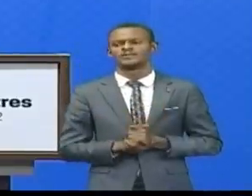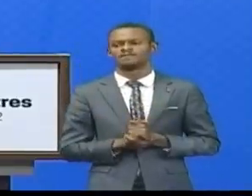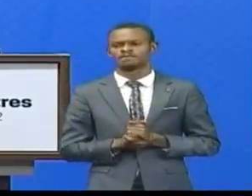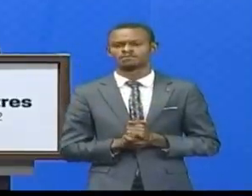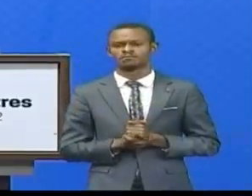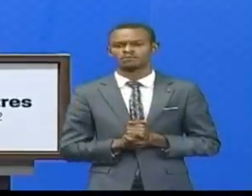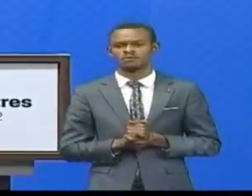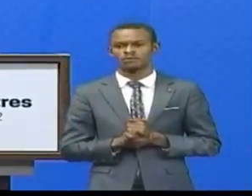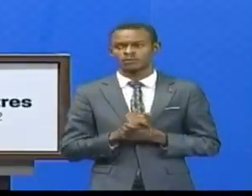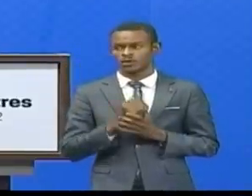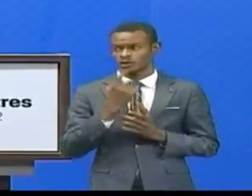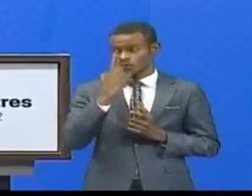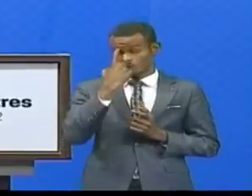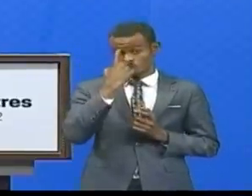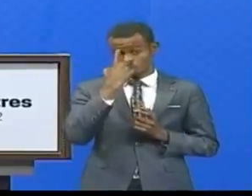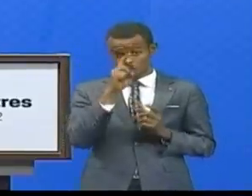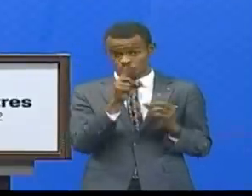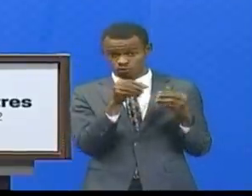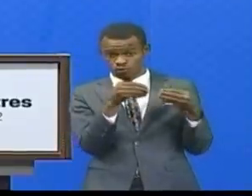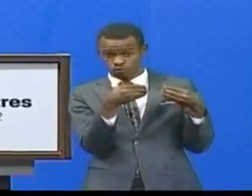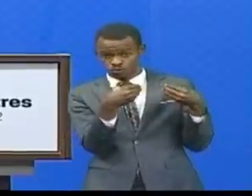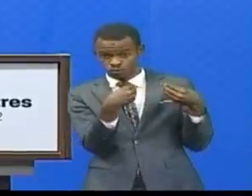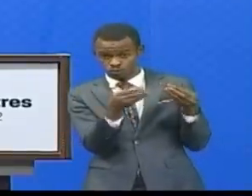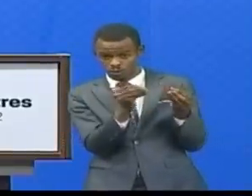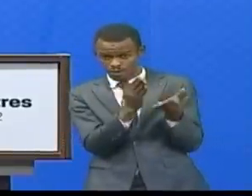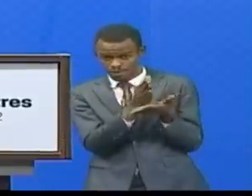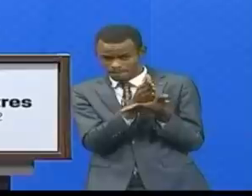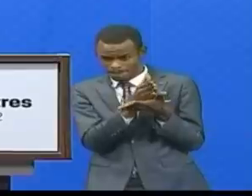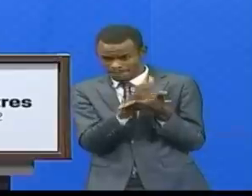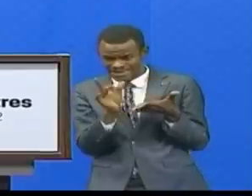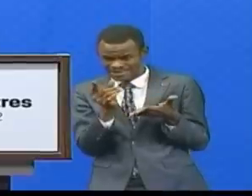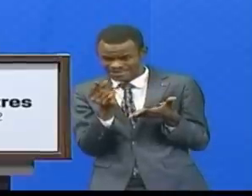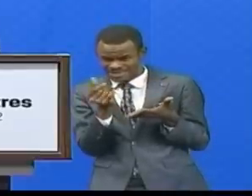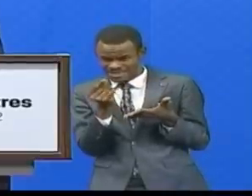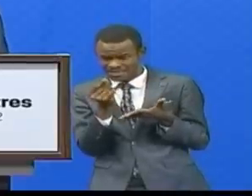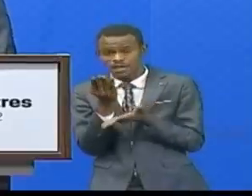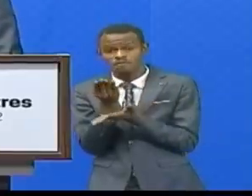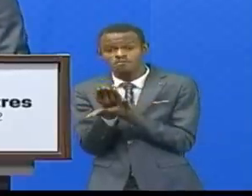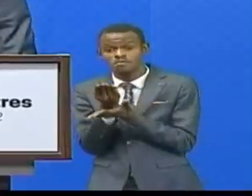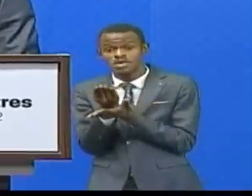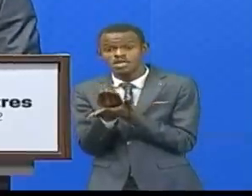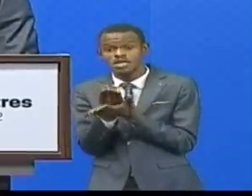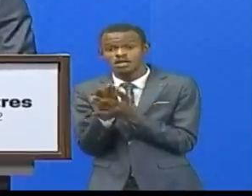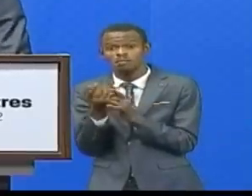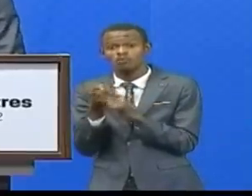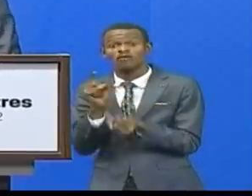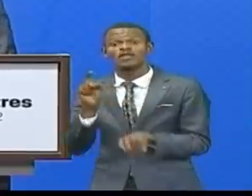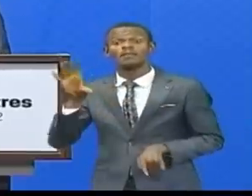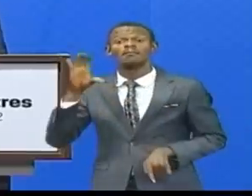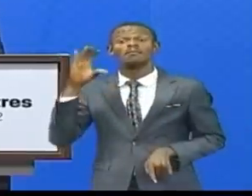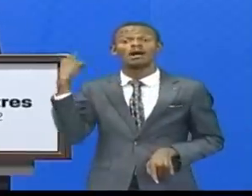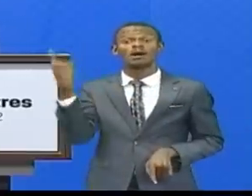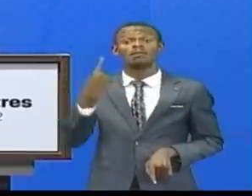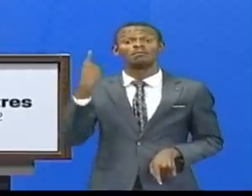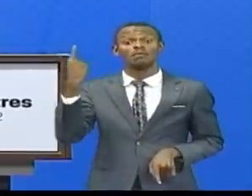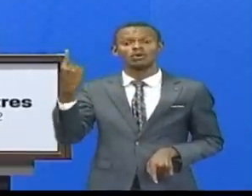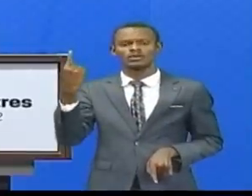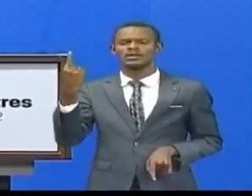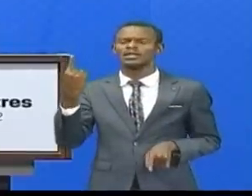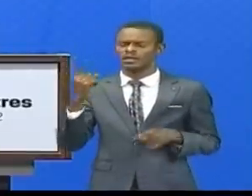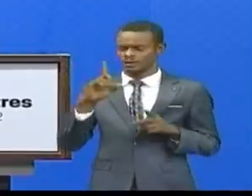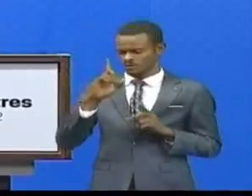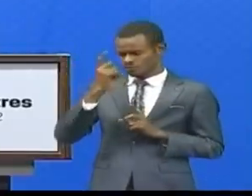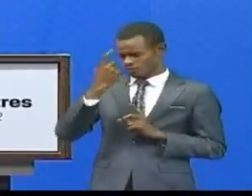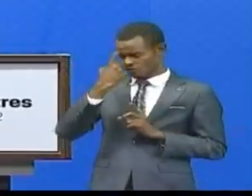Concernant l'octroi du deuxième appui budgétaire par la Banque mondiale, le gouvernement a été encouragé à poursuivre